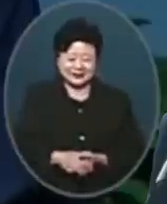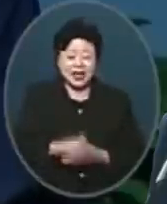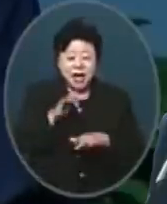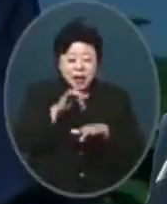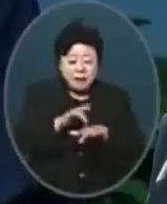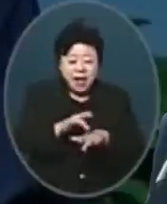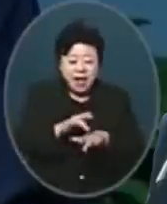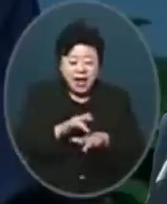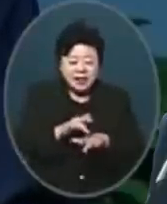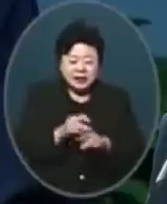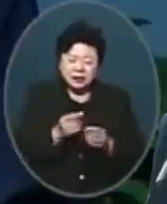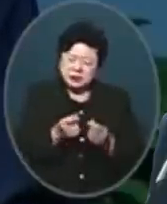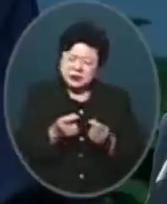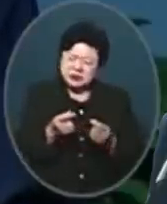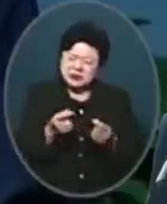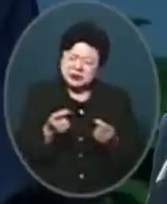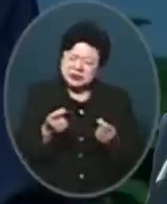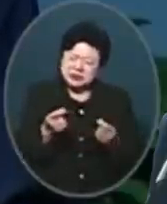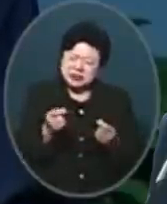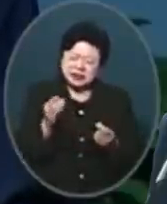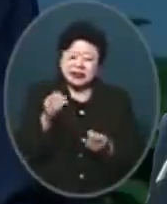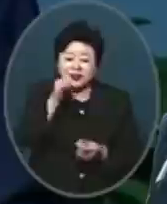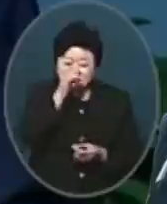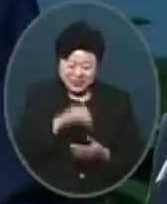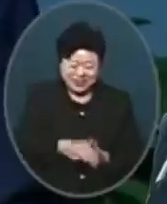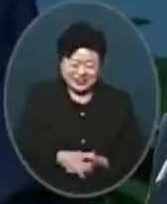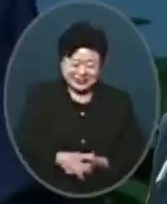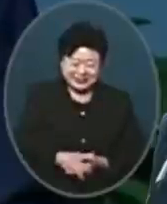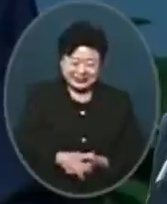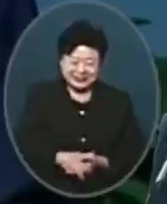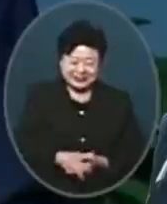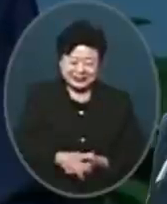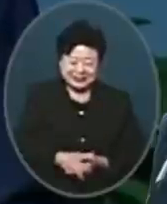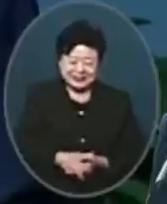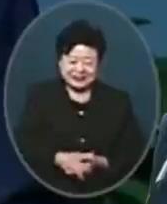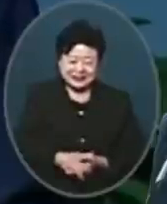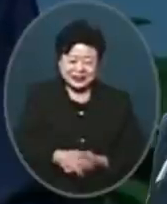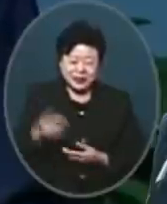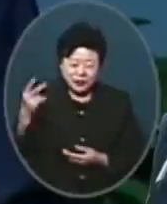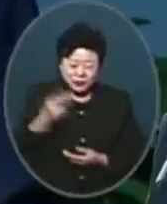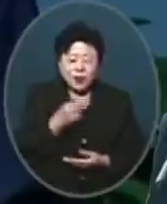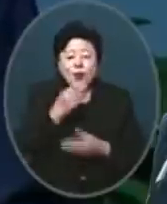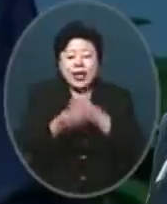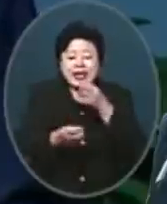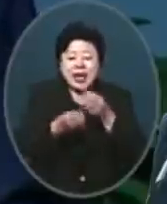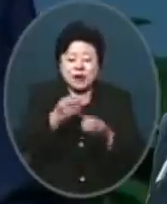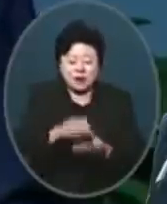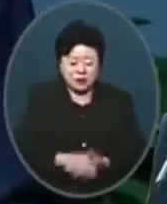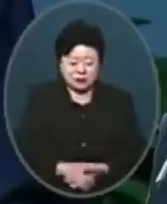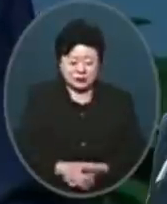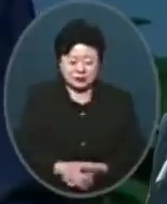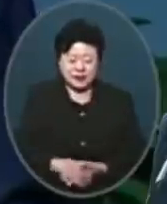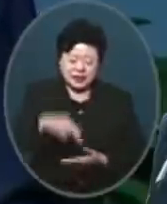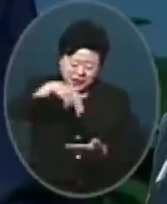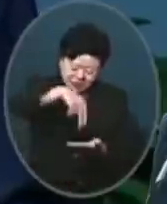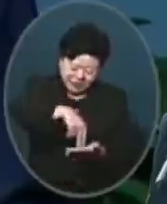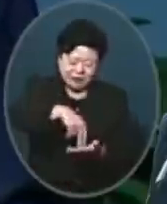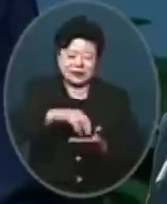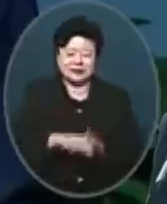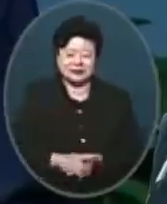마귀 비슷하게 될 때도 있습니다. 그러면 회개하고 또 일어나고